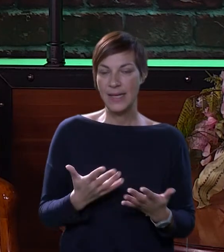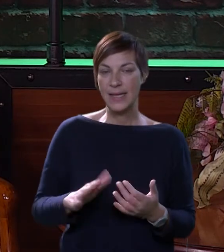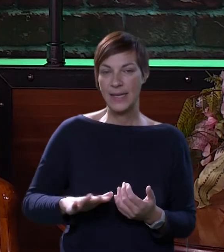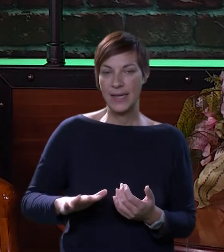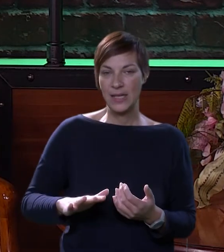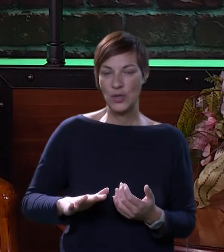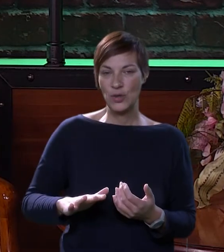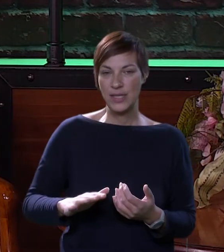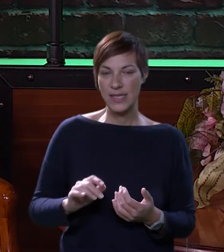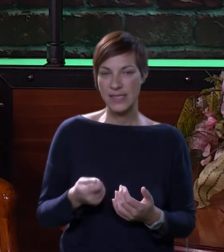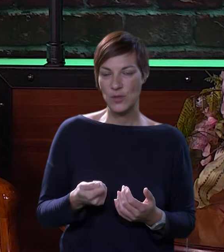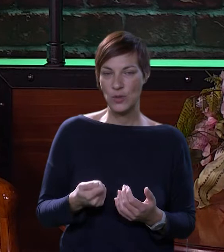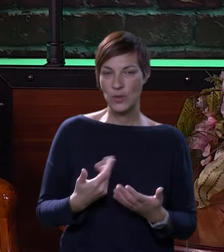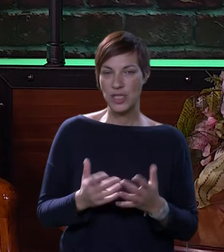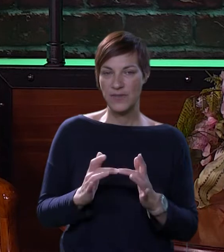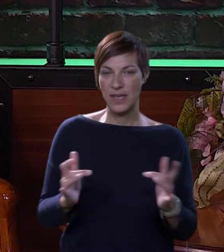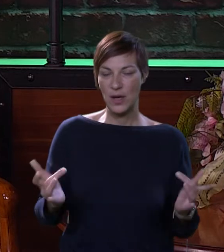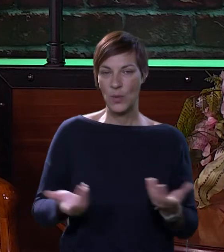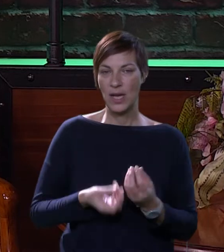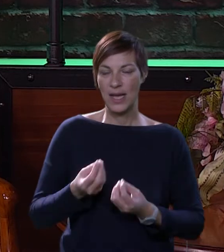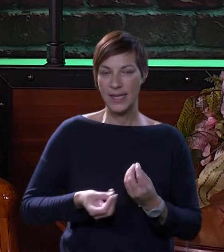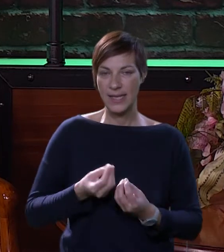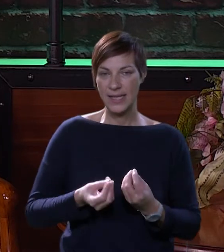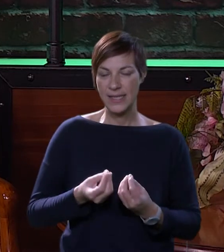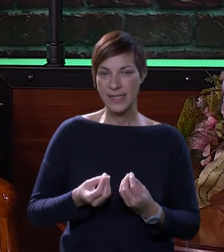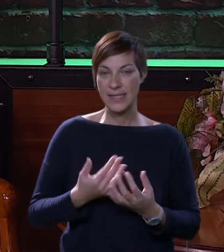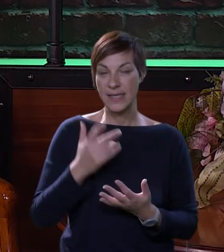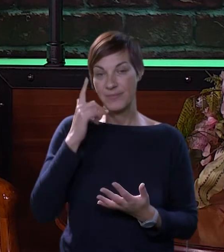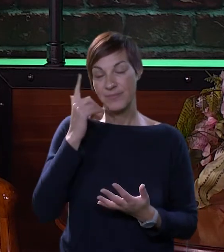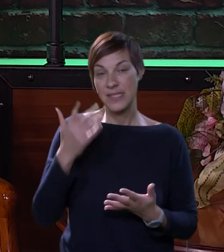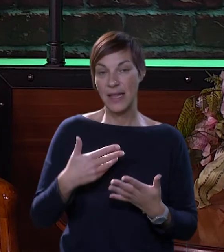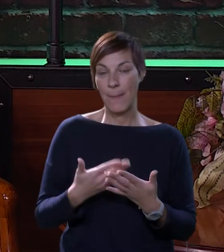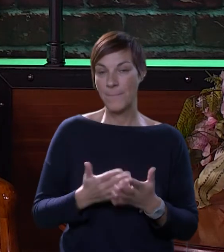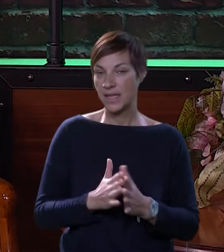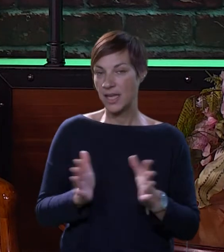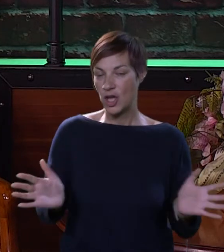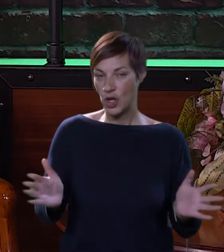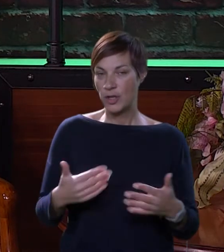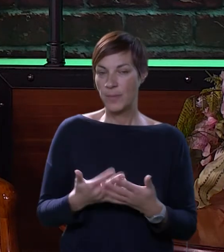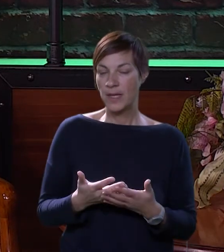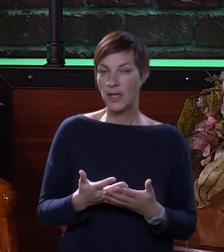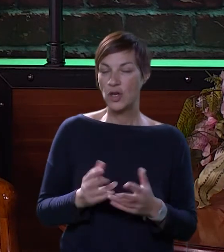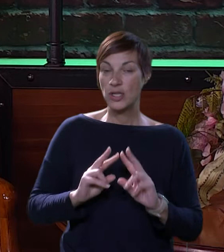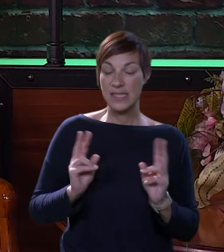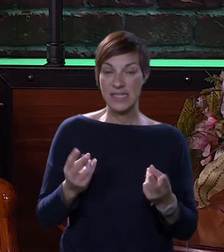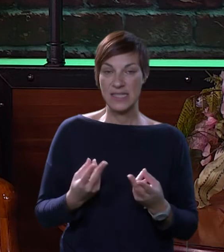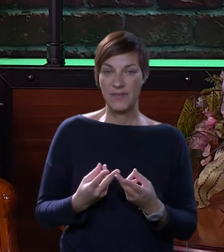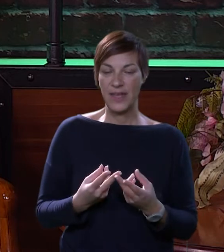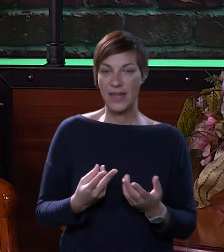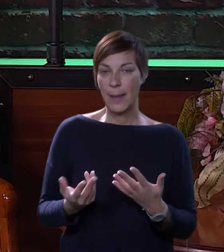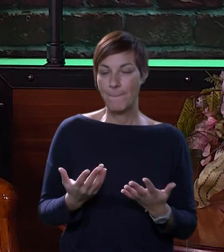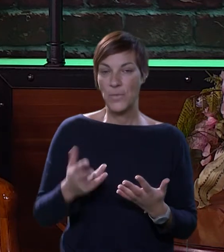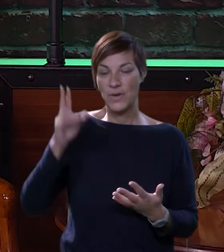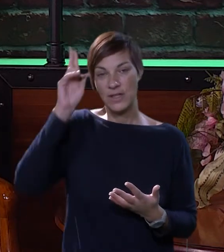nekoj djeci uključivanje u te online igrice zapravo zna biti odmak od stvarnog svijeta, pogotovo